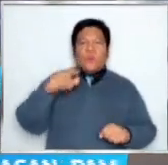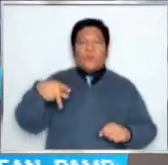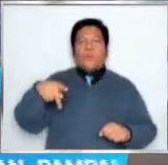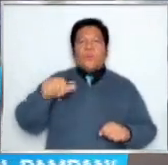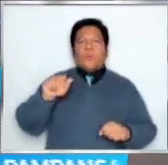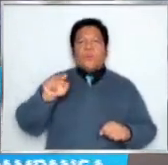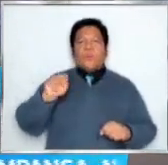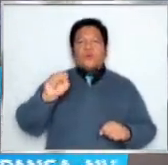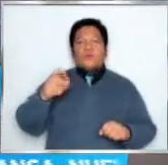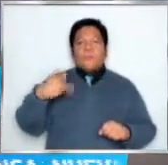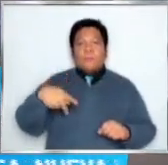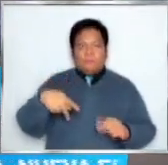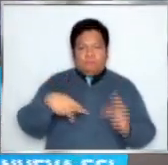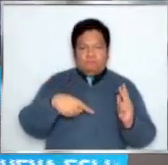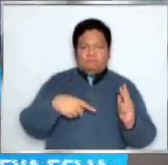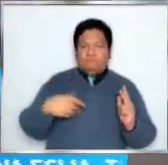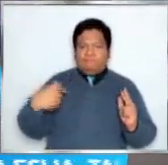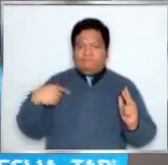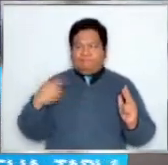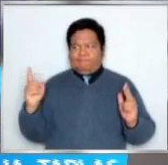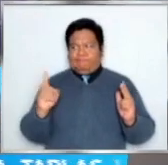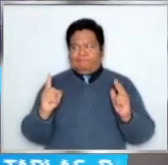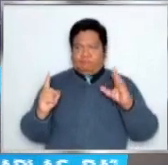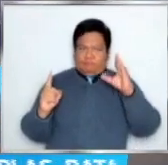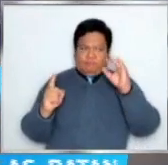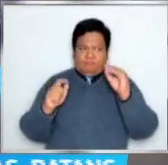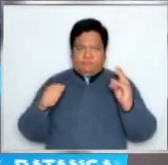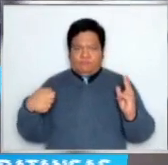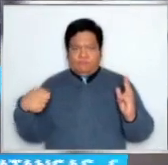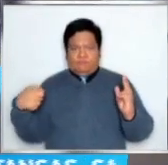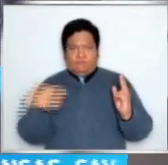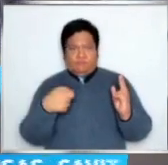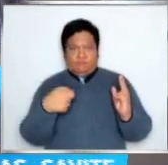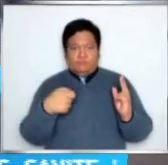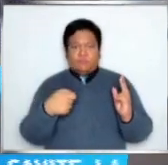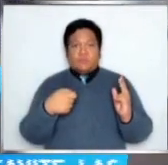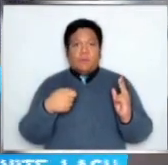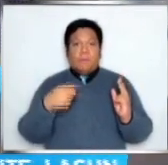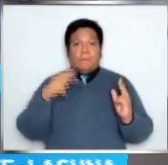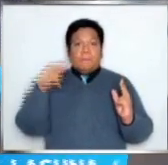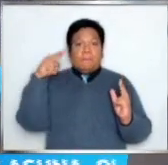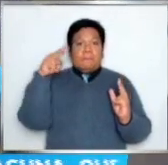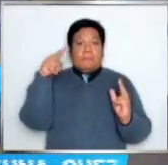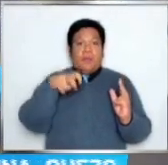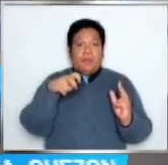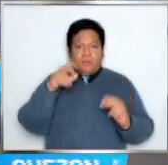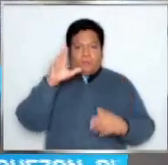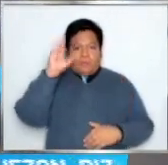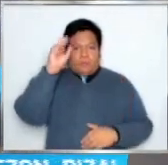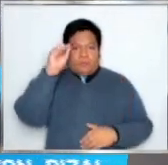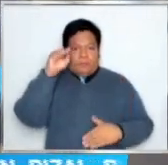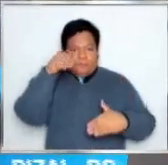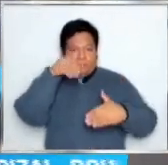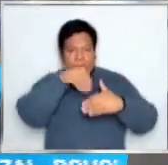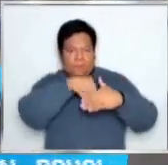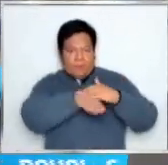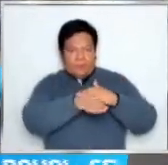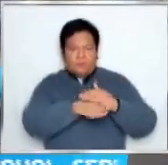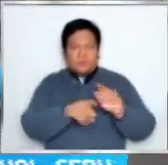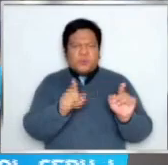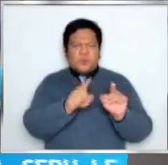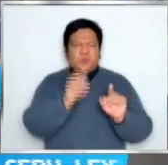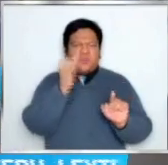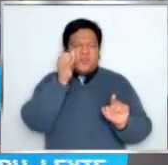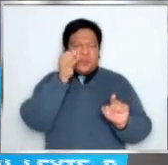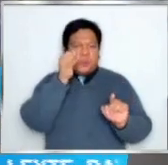parang itinututok. Ang sunod na nakita, ang pagpasok ng lalaki. Maiksi lang ang video dahil pinutol daw ng